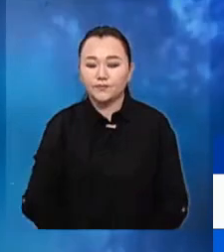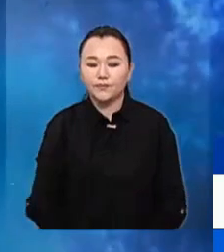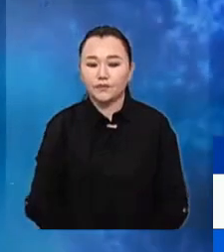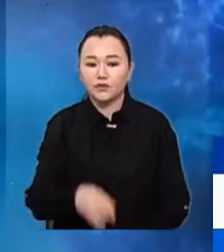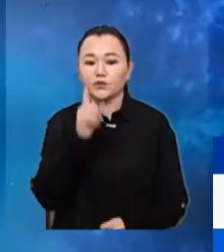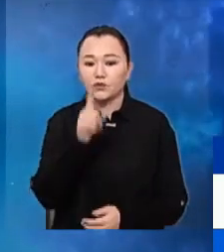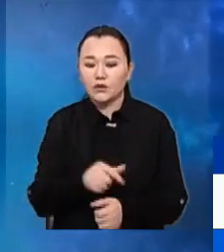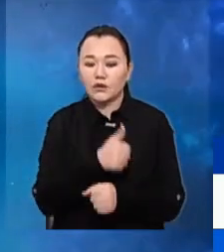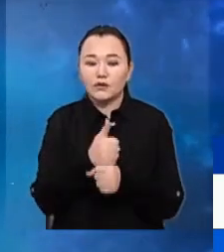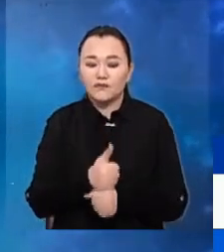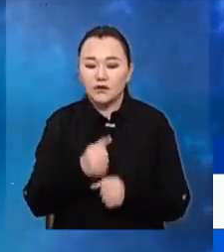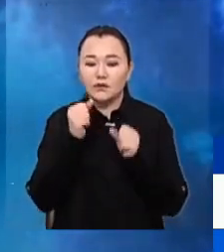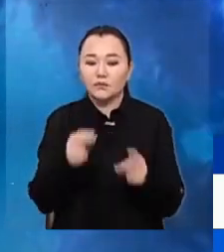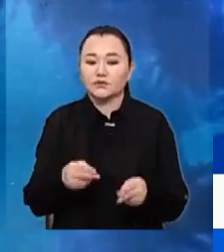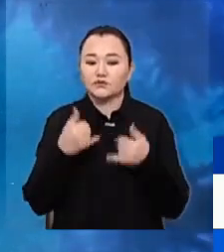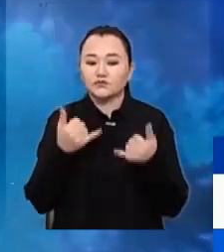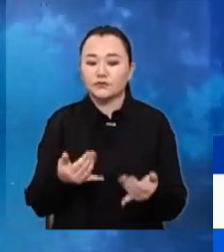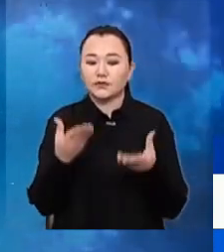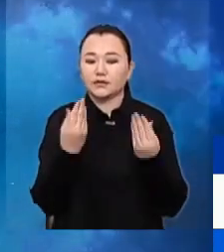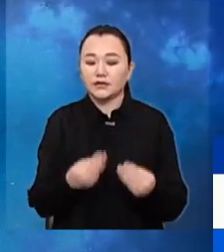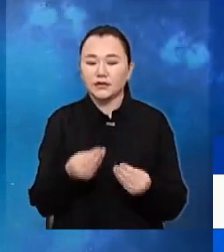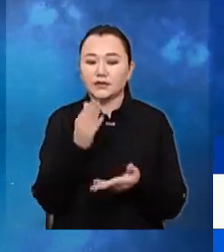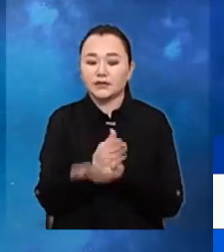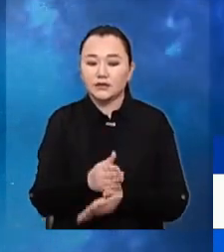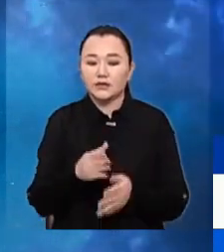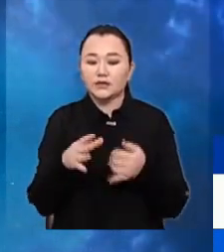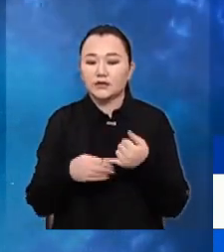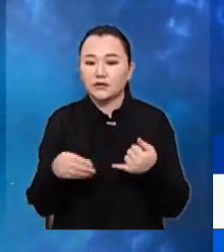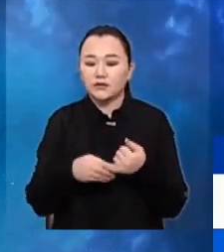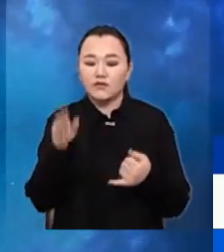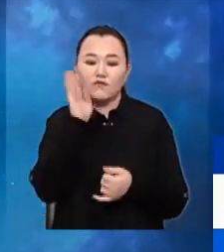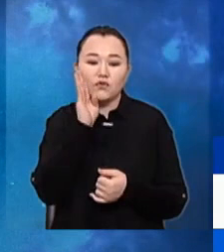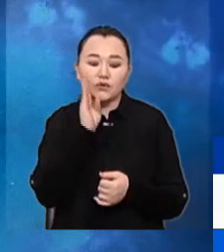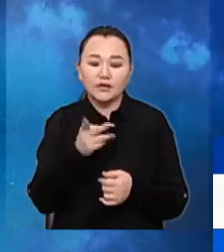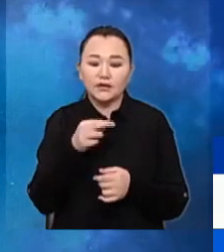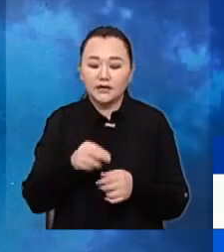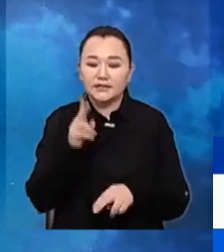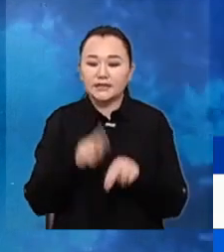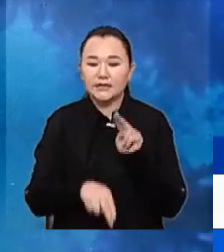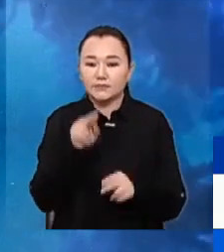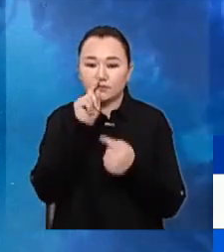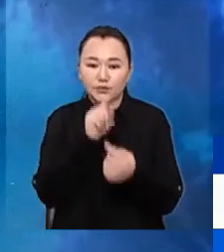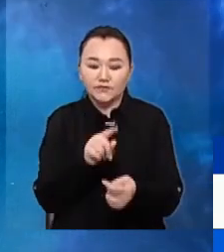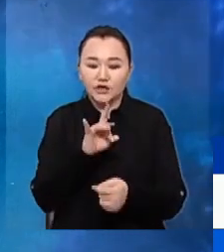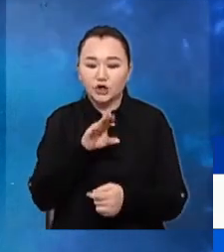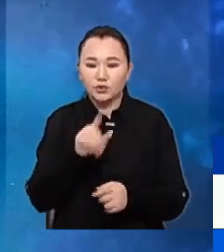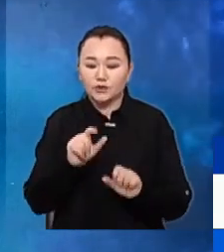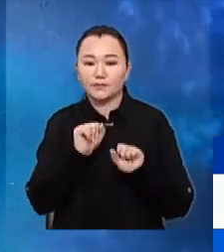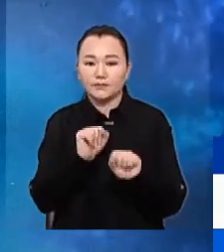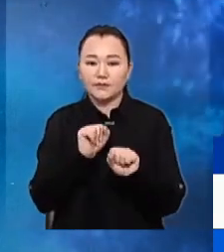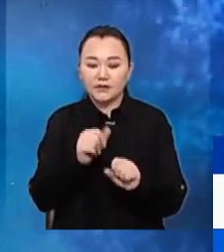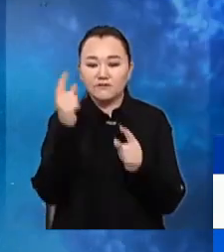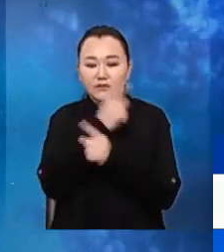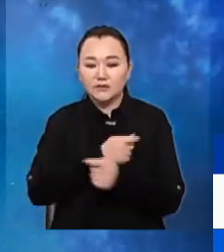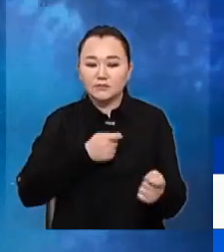Но основную опасность на сегодняшний день представляют именно грунтовые воды. Для этого и возводят противортутный барьер. По информации